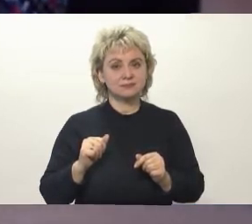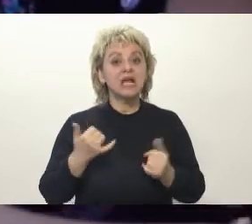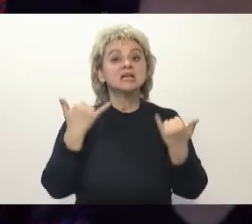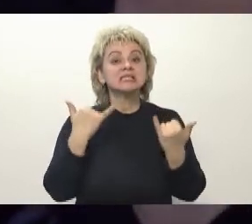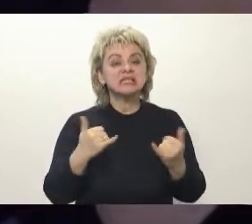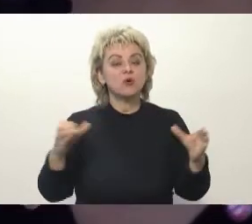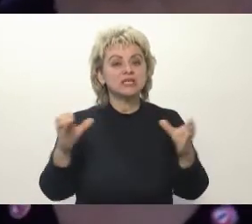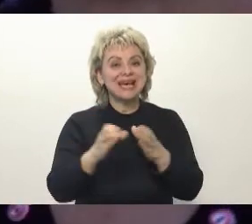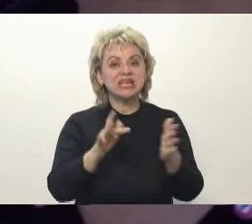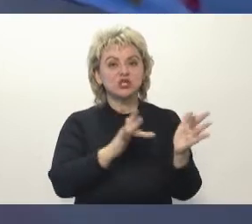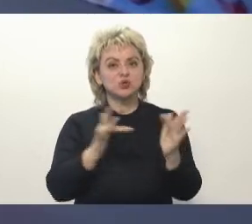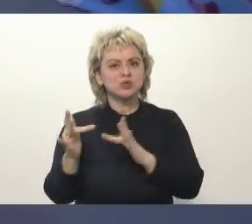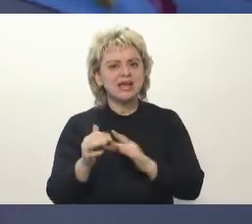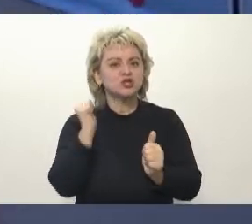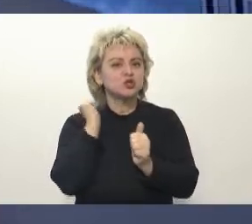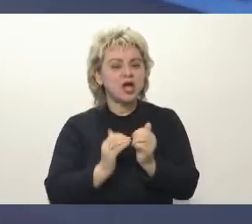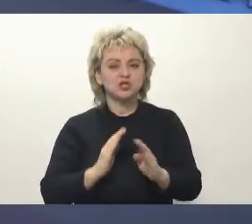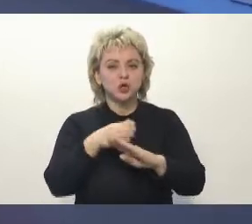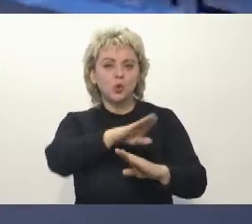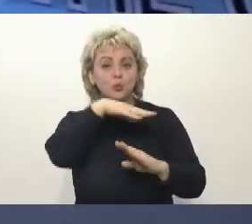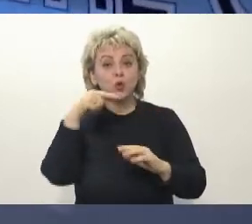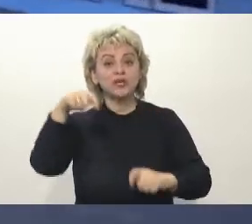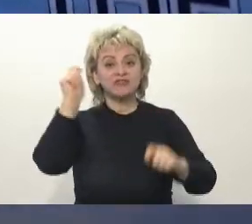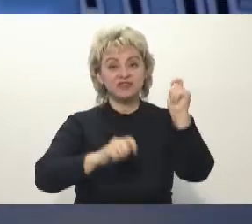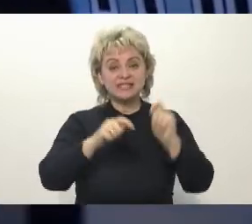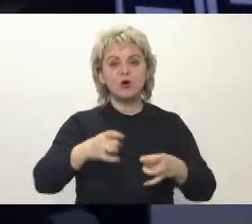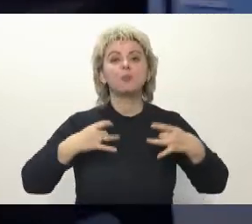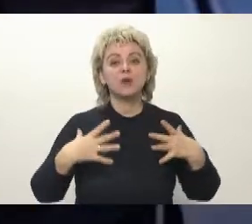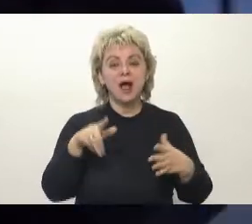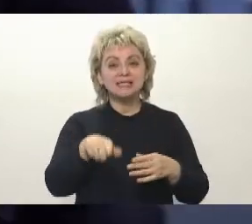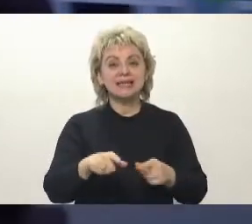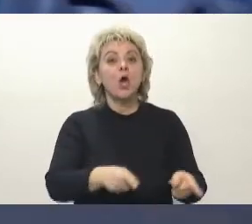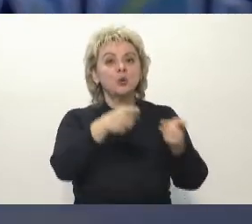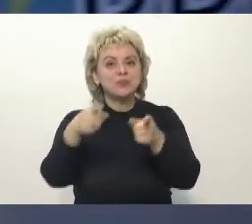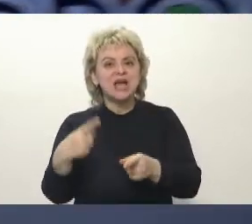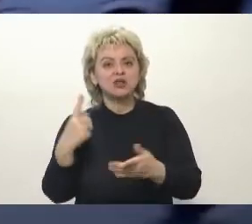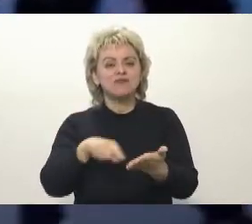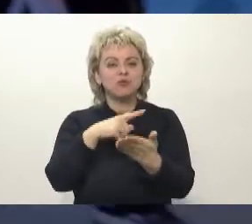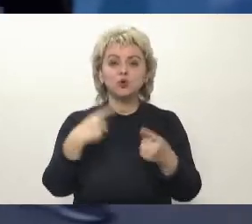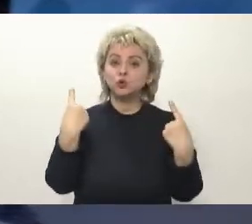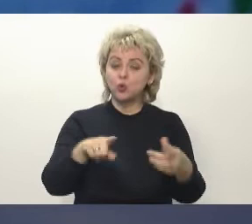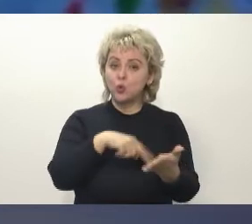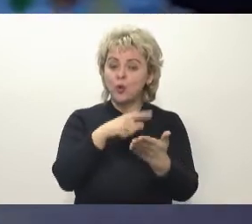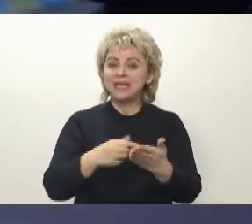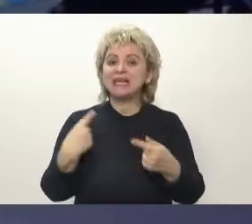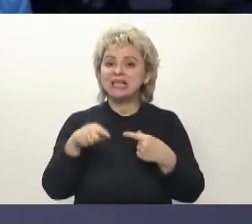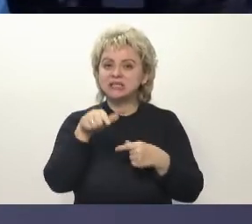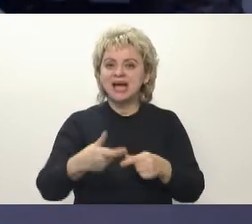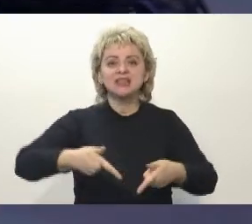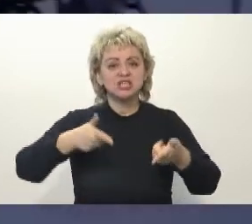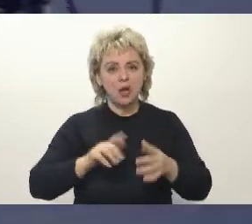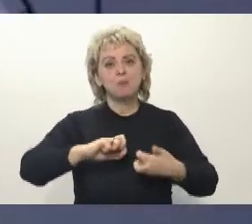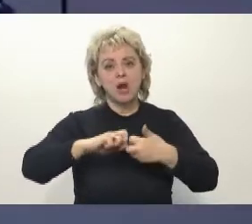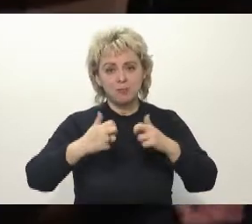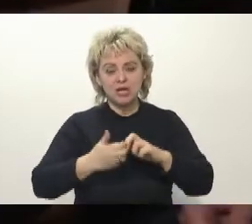Сегодня команда Иисуса Христа – частый гость многих фестивалей и праздников. Но переезд из одного города в другой – иногда настоящая